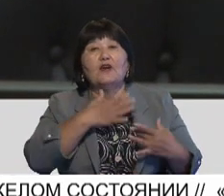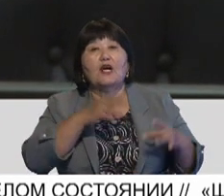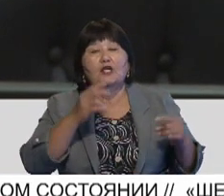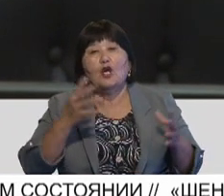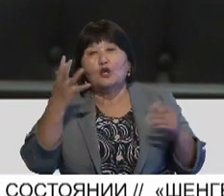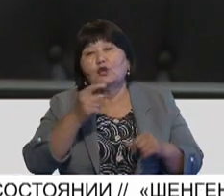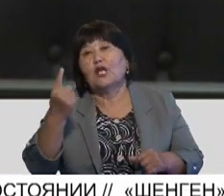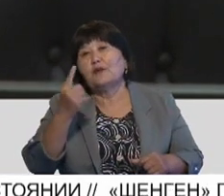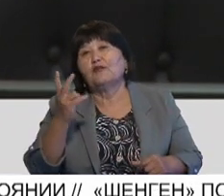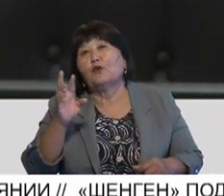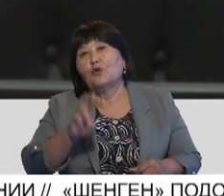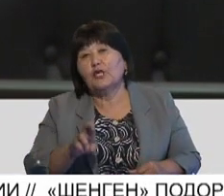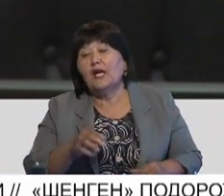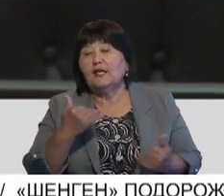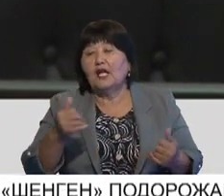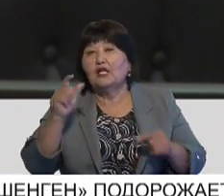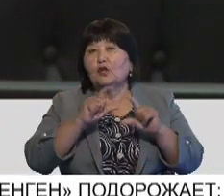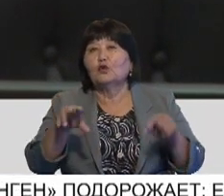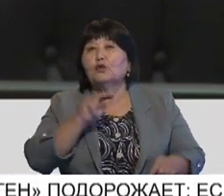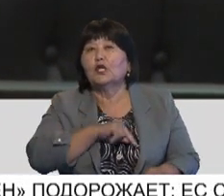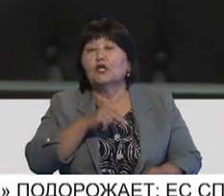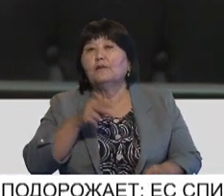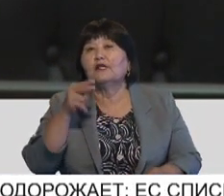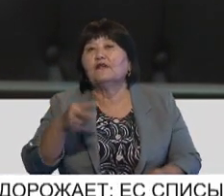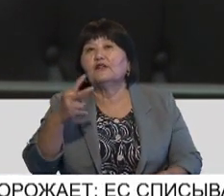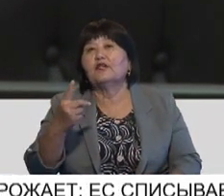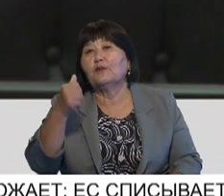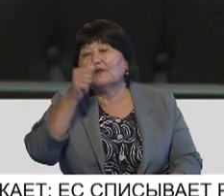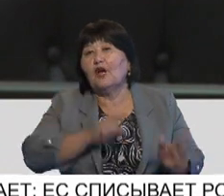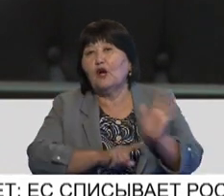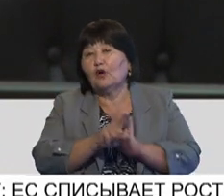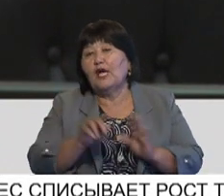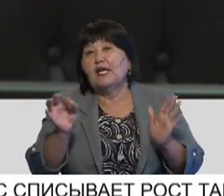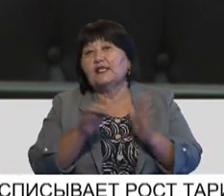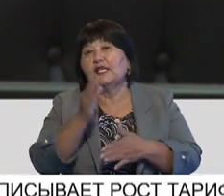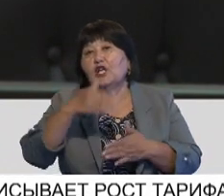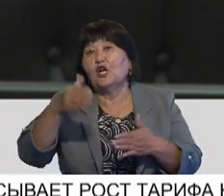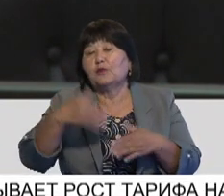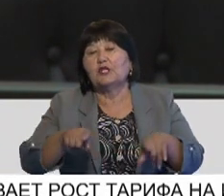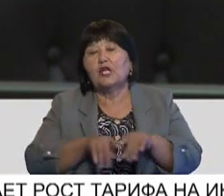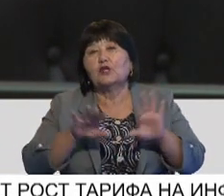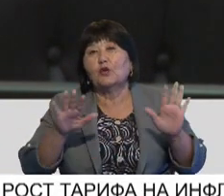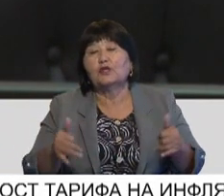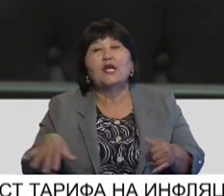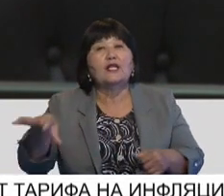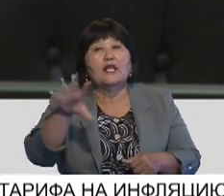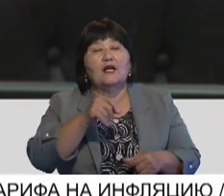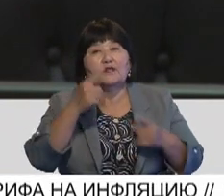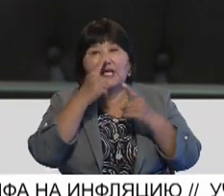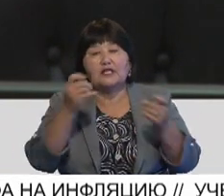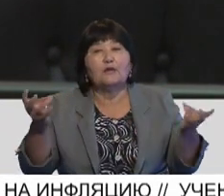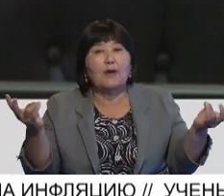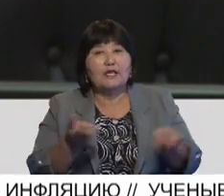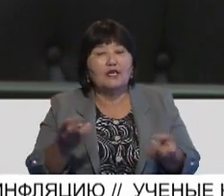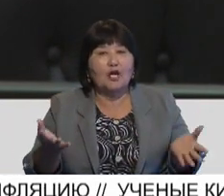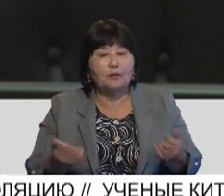в ночь на 1 июня. В данной школе он работал с 2021 года. В целях предотвращения подобных случаев нам всем сообща